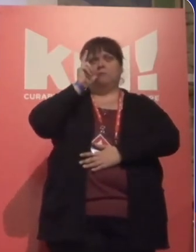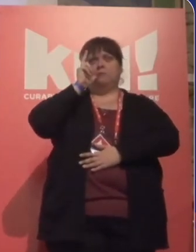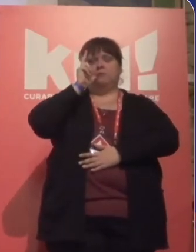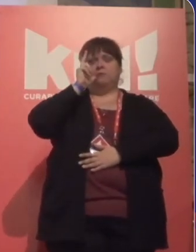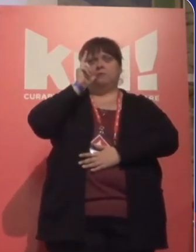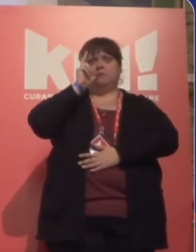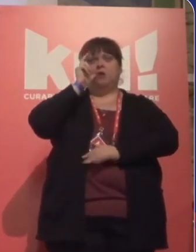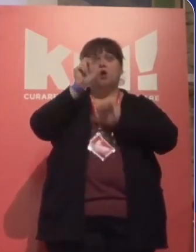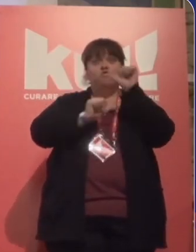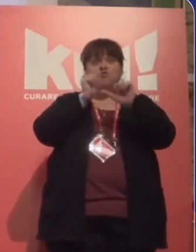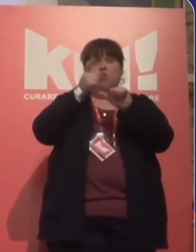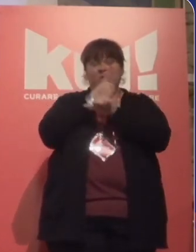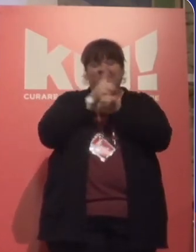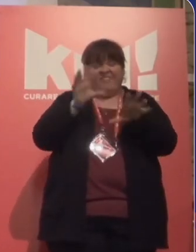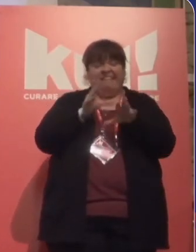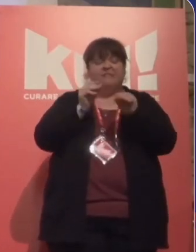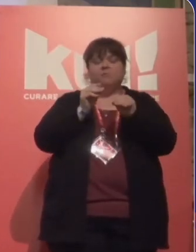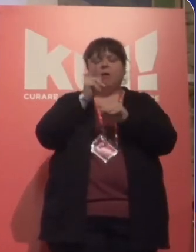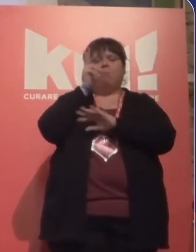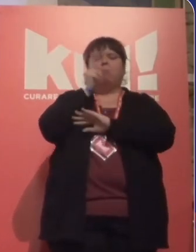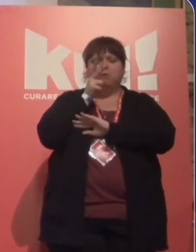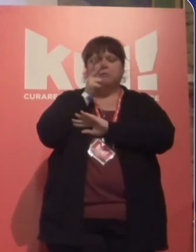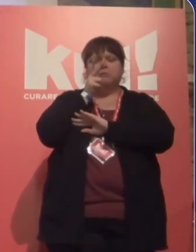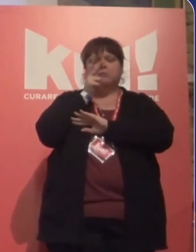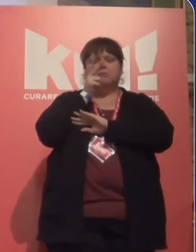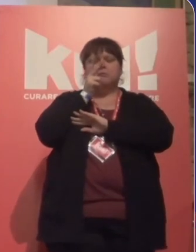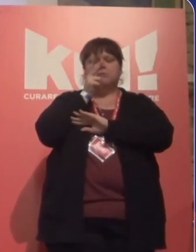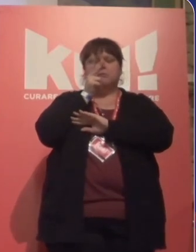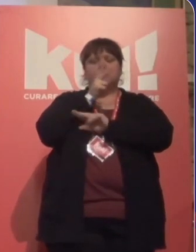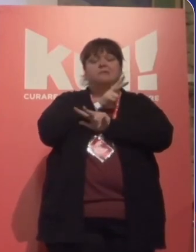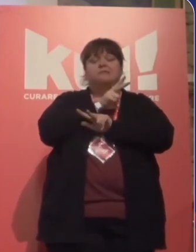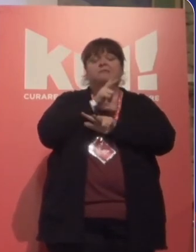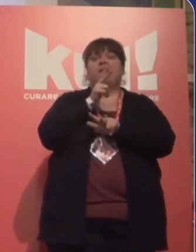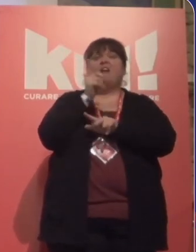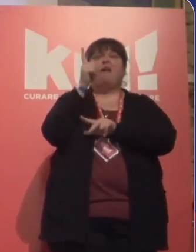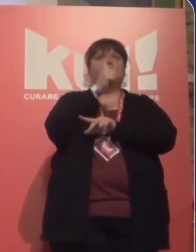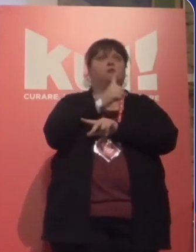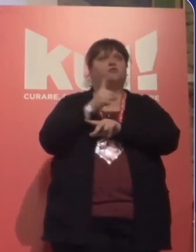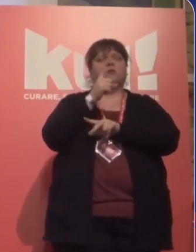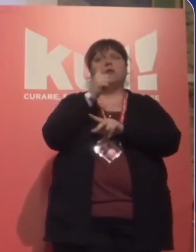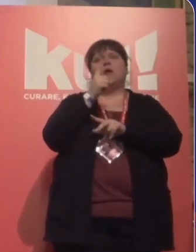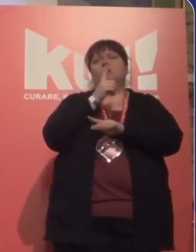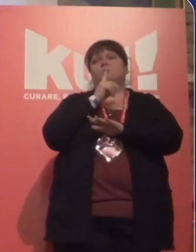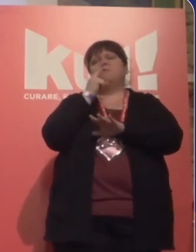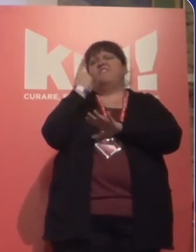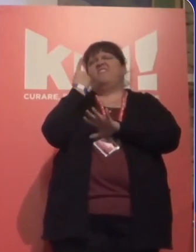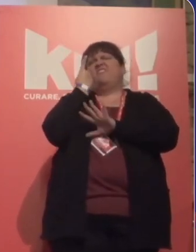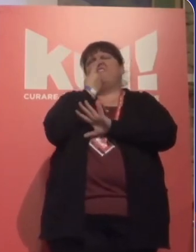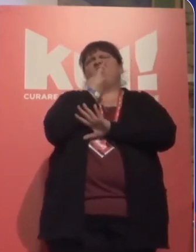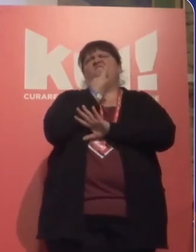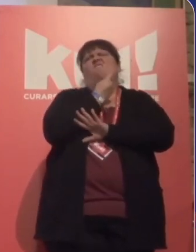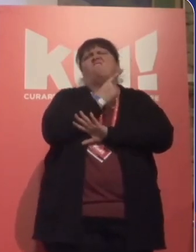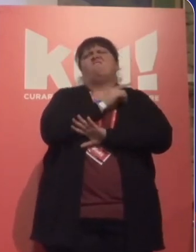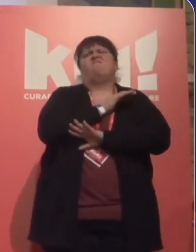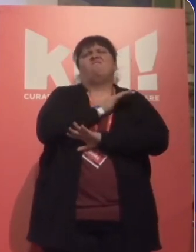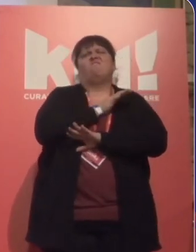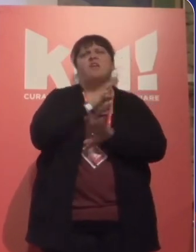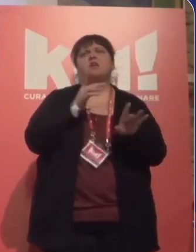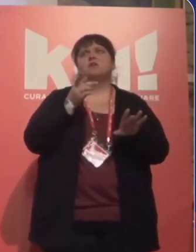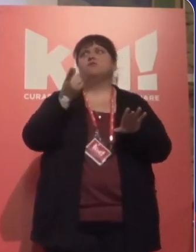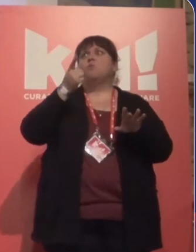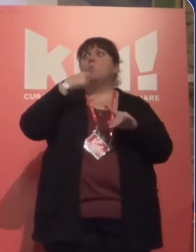scremata in giornate durissime nelle quali abbiamo tutti scoperto le terapie